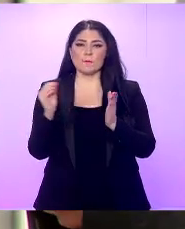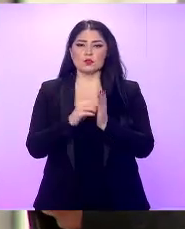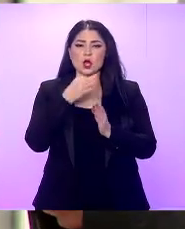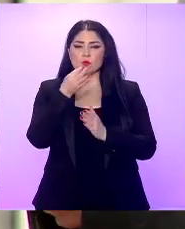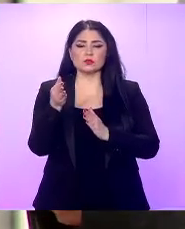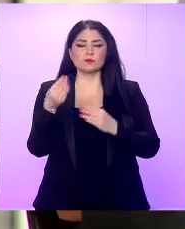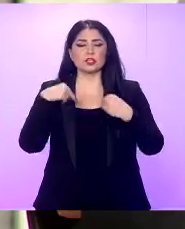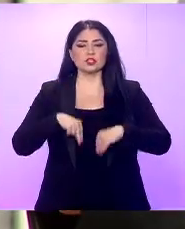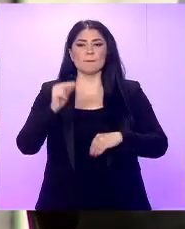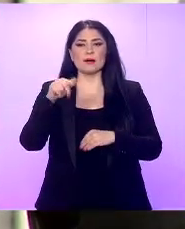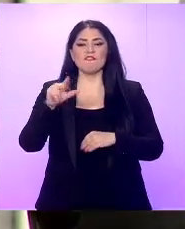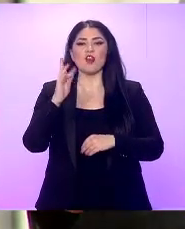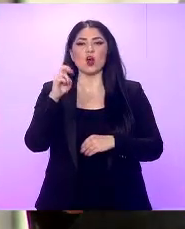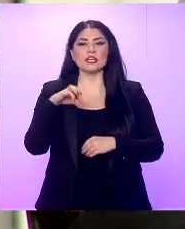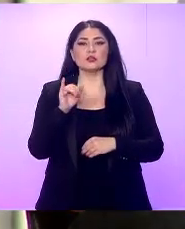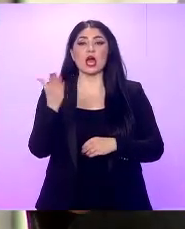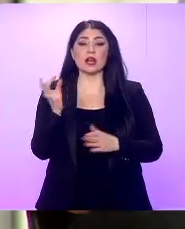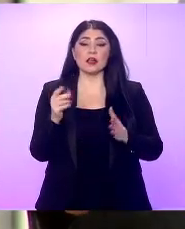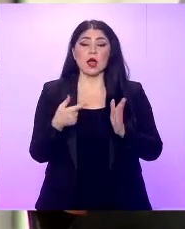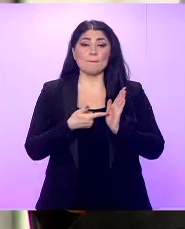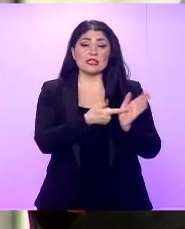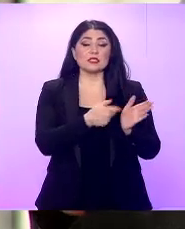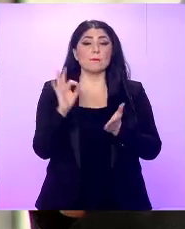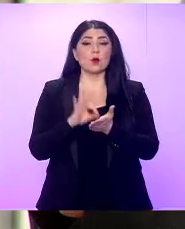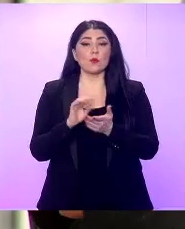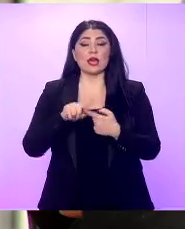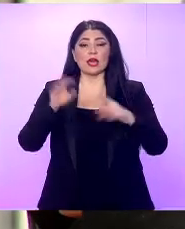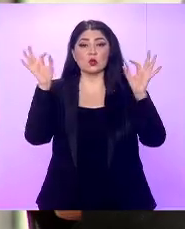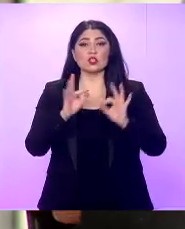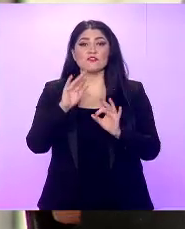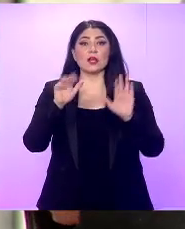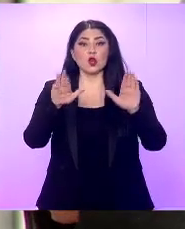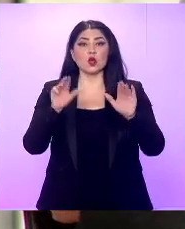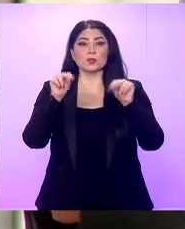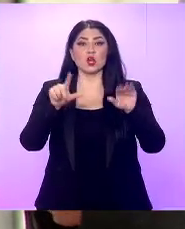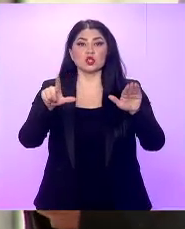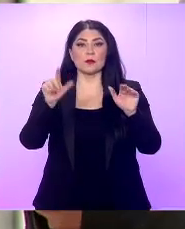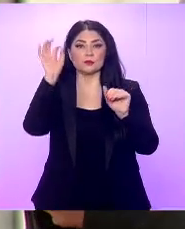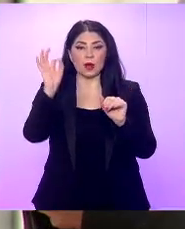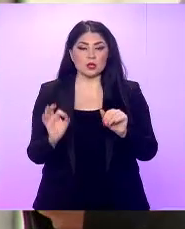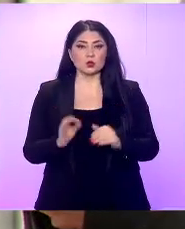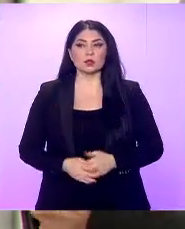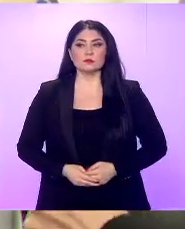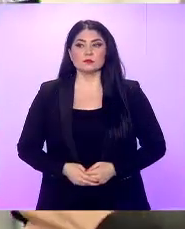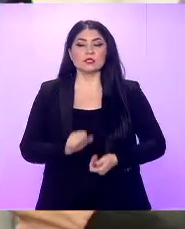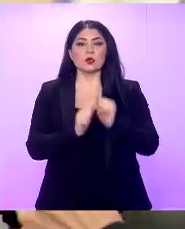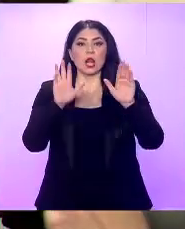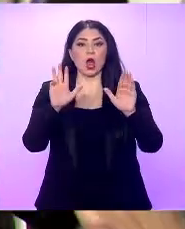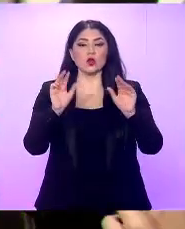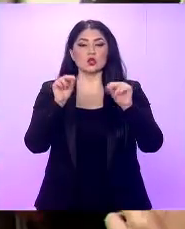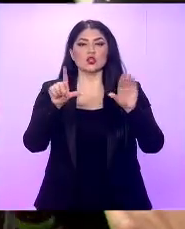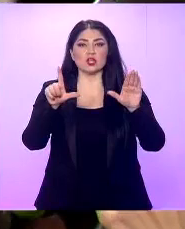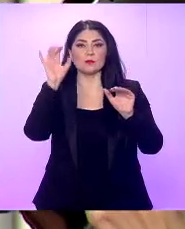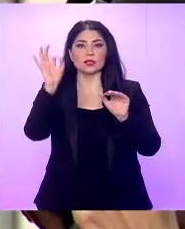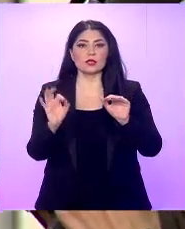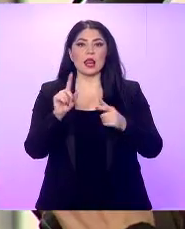spune președintele PNL Florin Câțu, care vine și cu propuneri în ceea ce privește reducerea TVA de la 19 la 17% sau de la 9 la